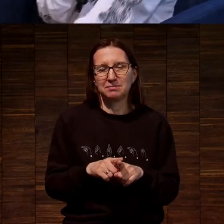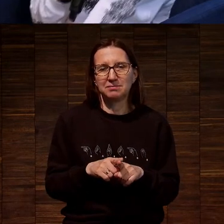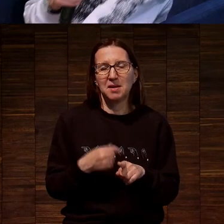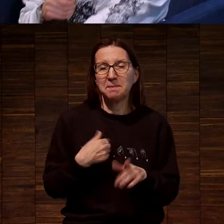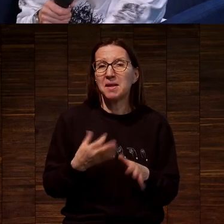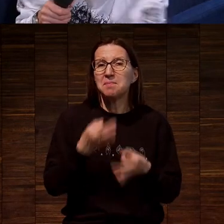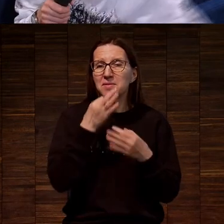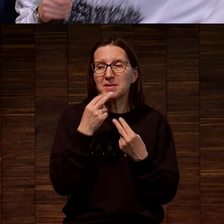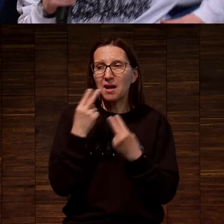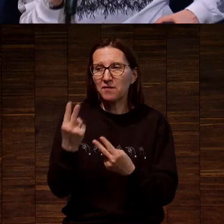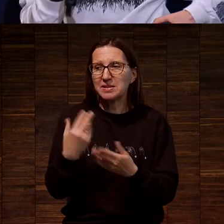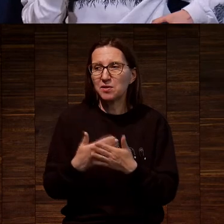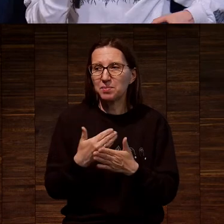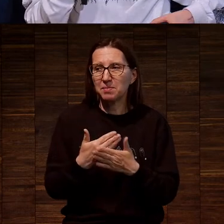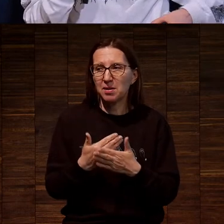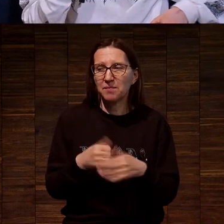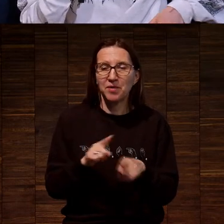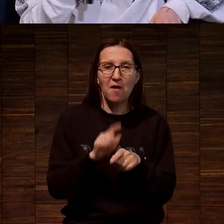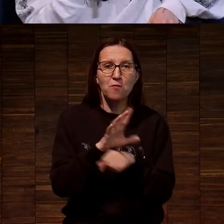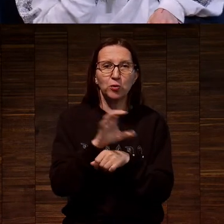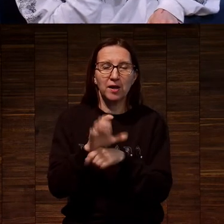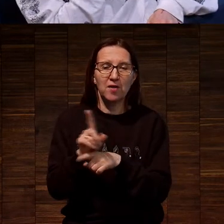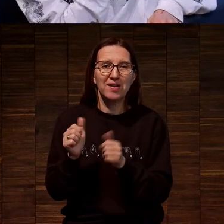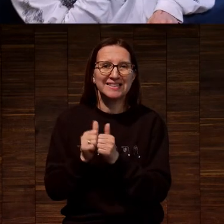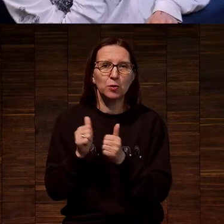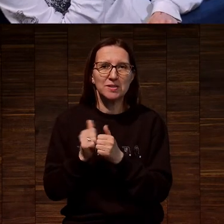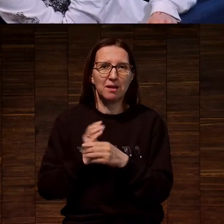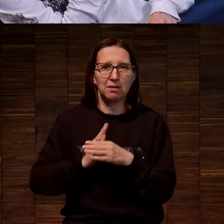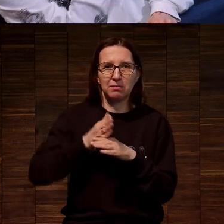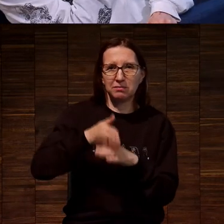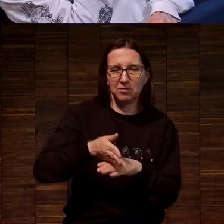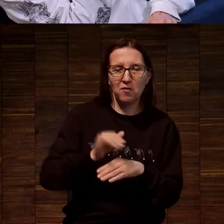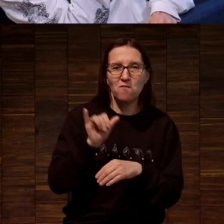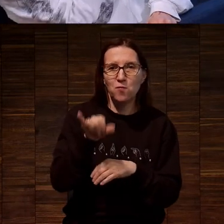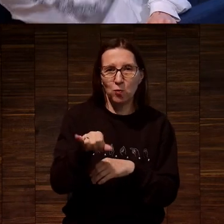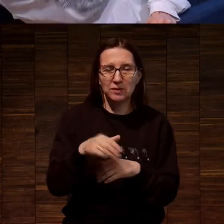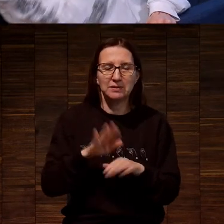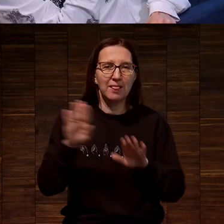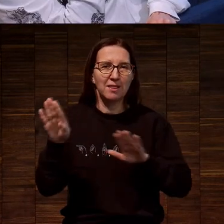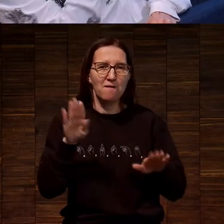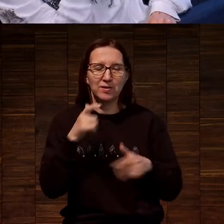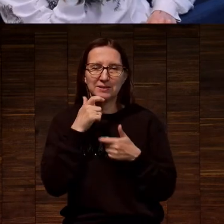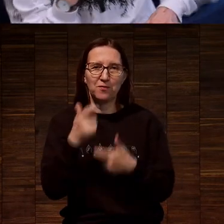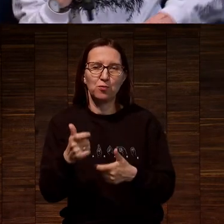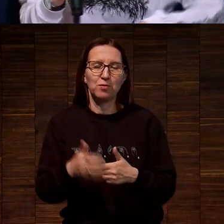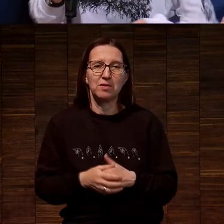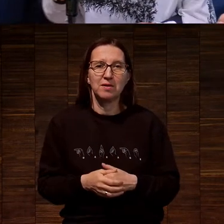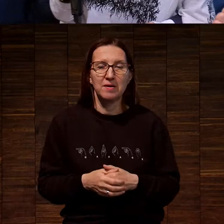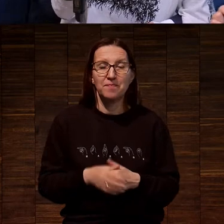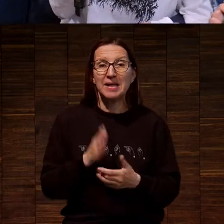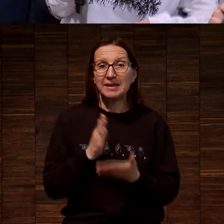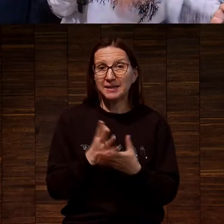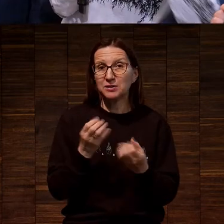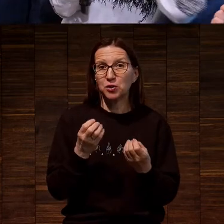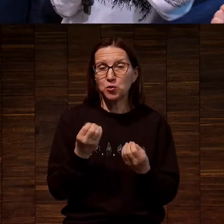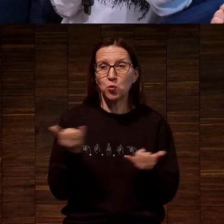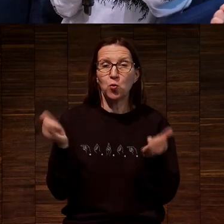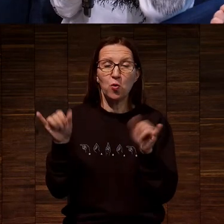очень нравится. Тут вот видно, например, фотографии, это сосед зашел, гости на выставку. Вот, да, вот, вот тут есть